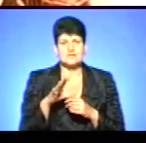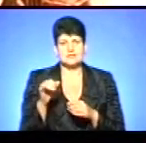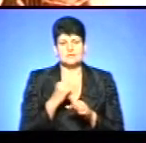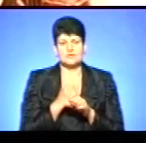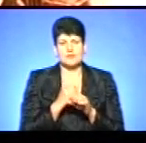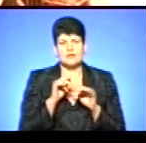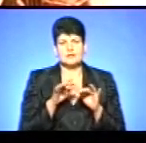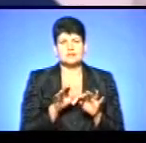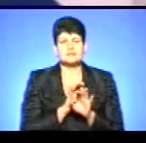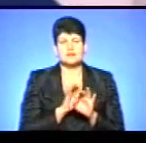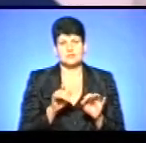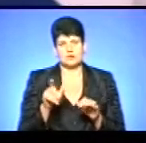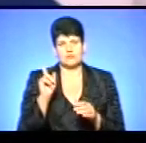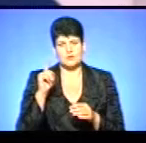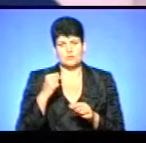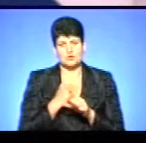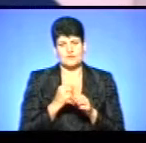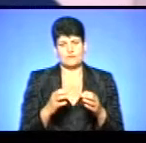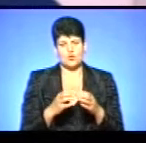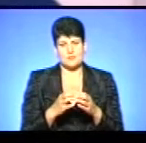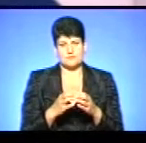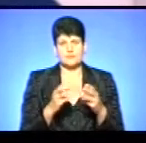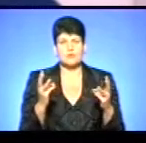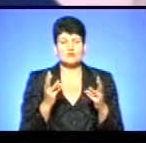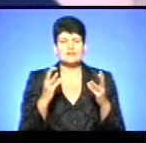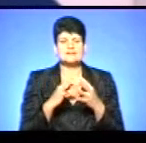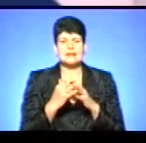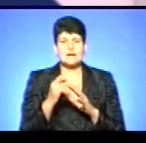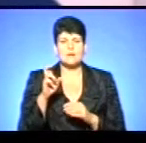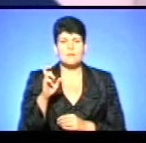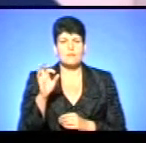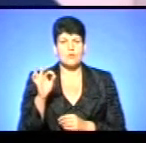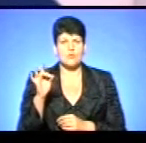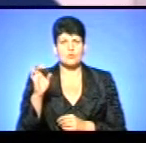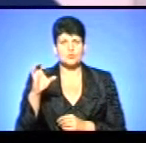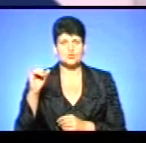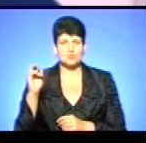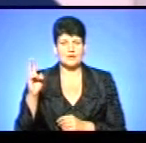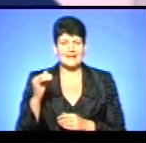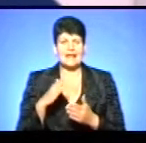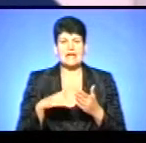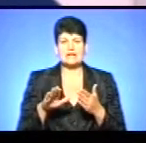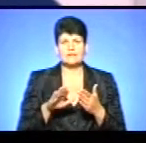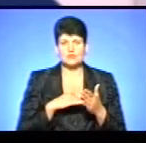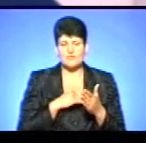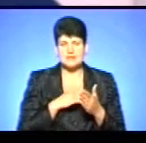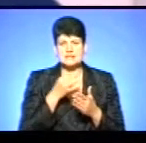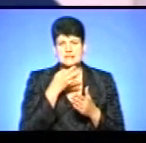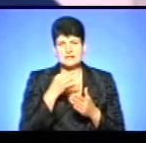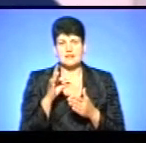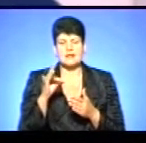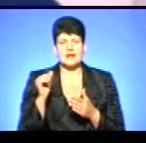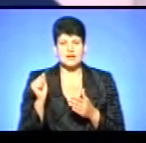люди, які вміють працювати в команді. Пожежу в селі Борсокила Новецького району ліквідували, повідомила речник пожежно-рятувальної